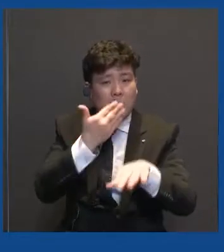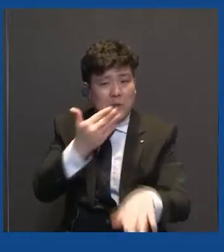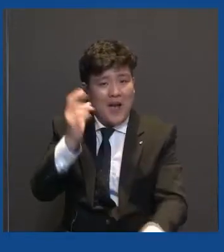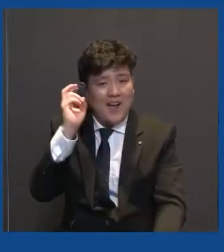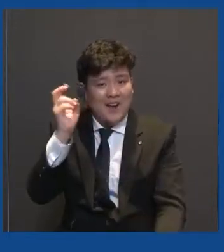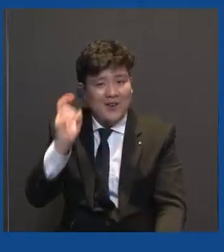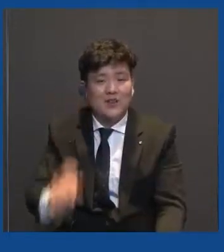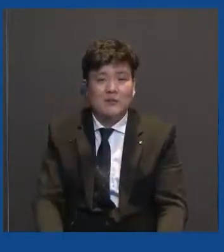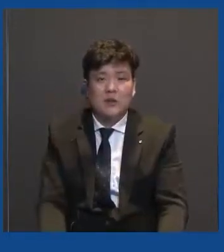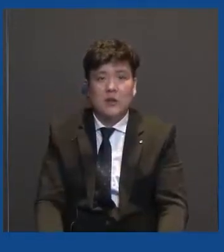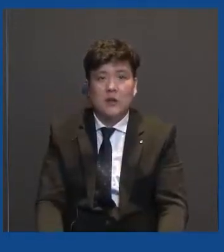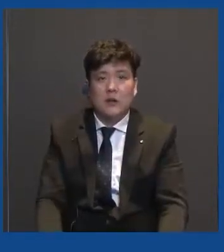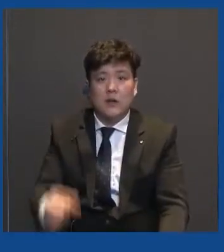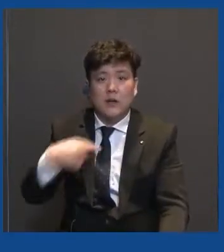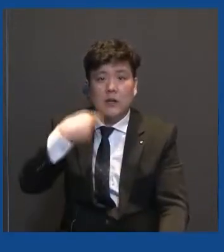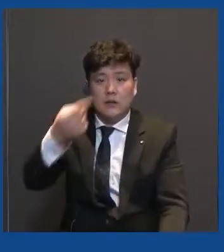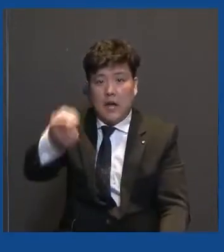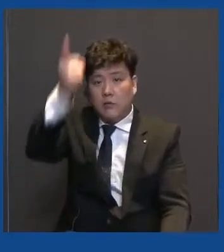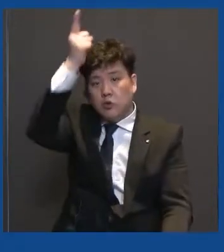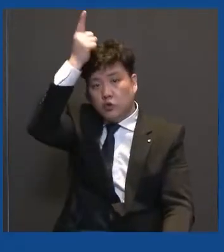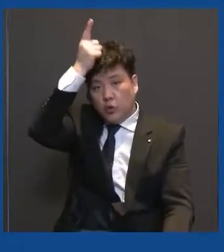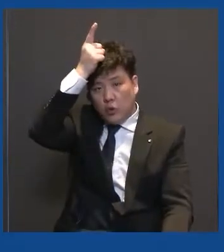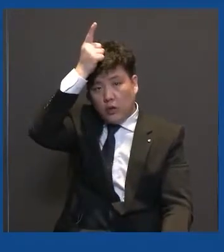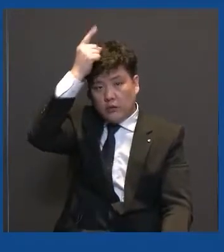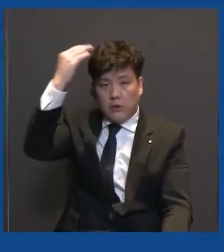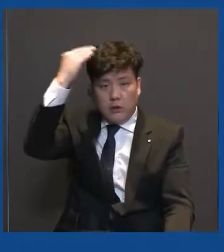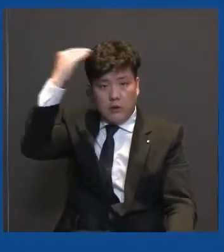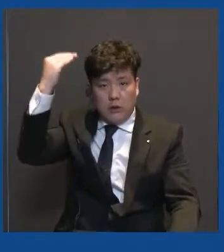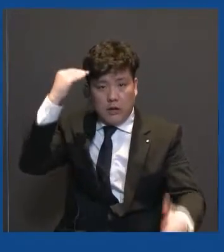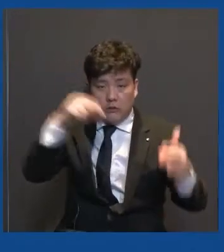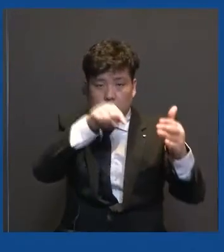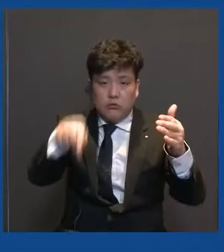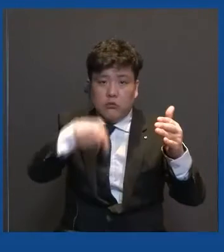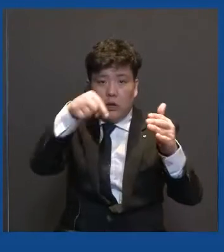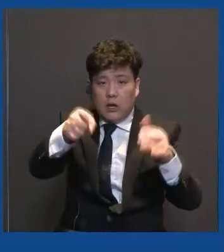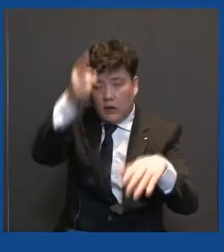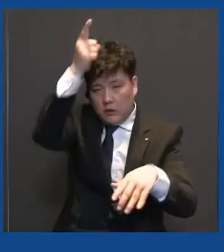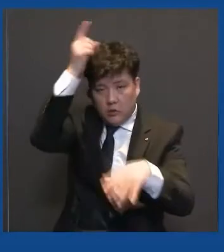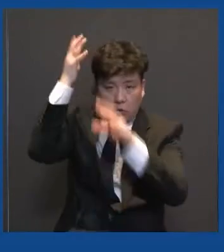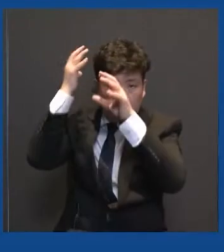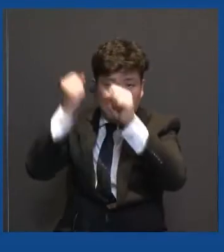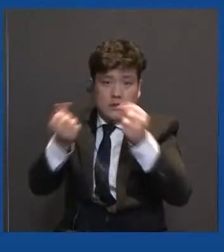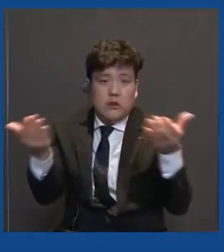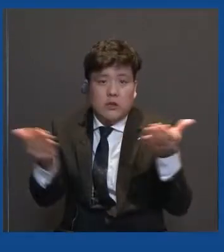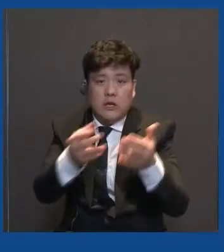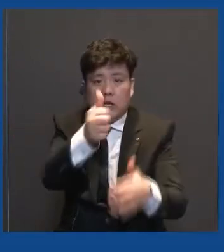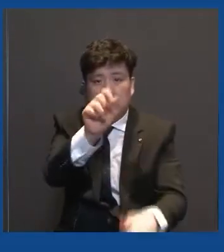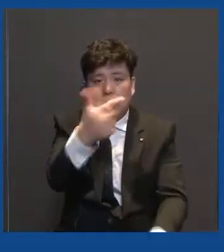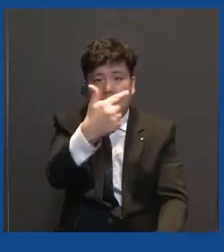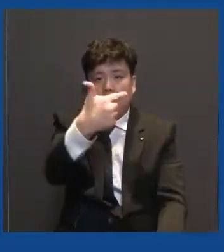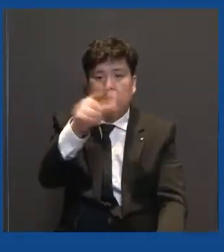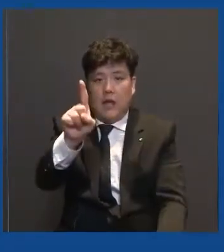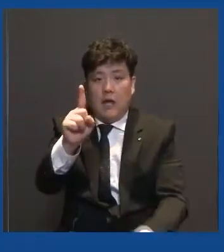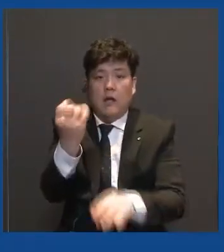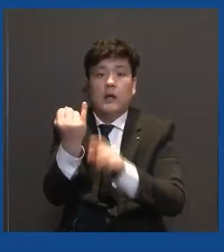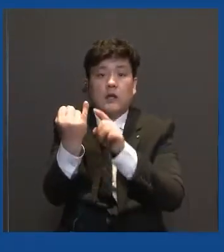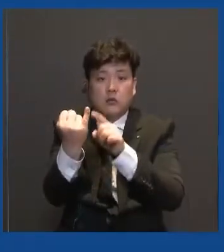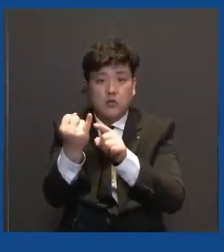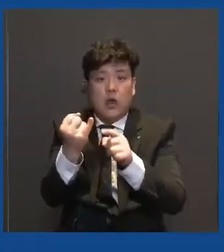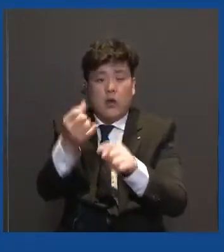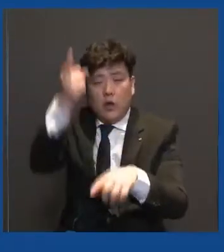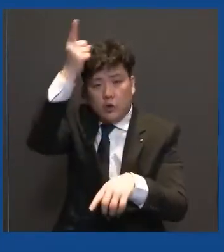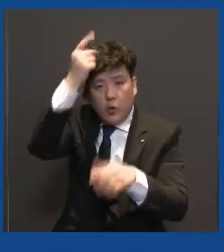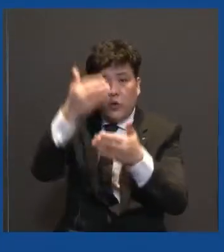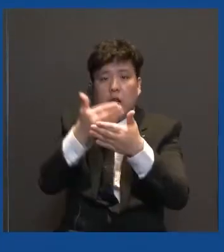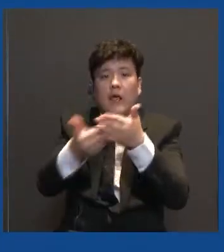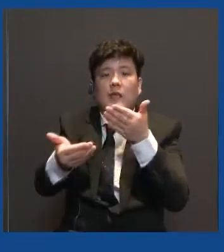perhaps they are a bit more advanced in such thinking. So we will move on to the next presentation. 하고 계시는 We have Hana BECKER, First